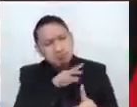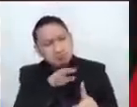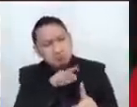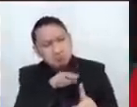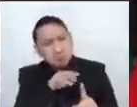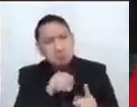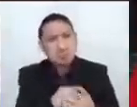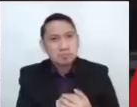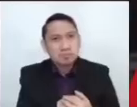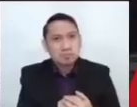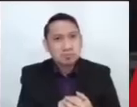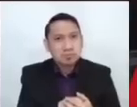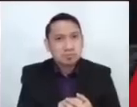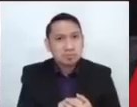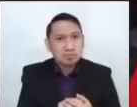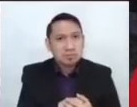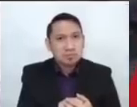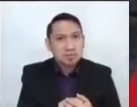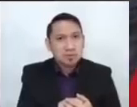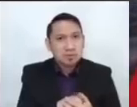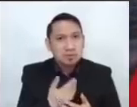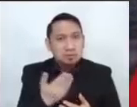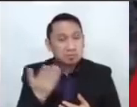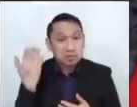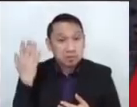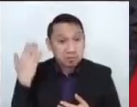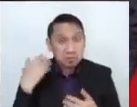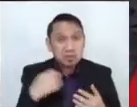kami, Susan eh,